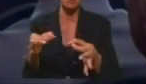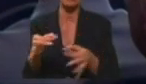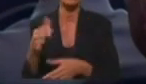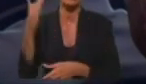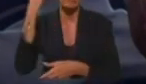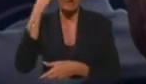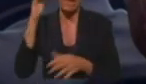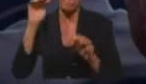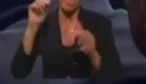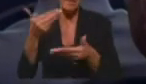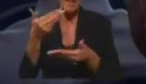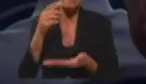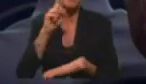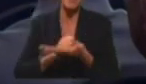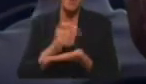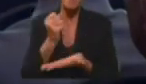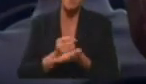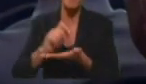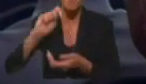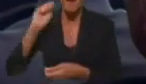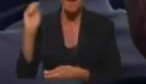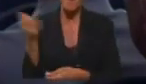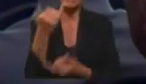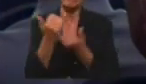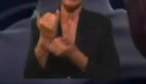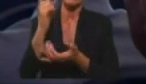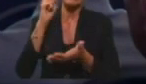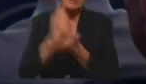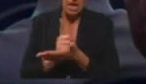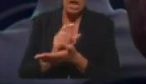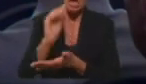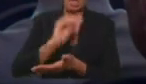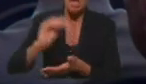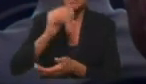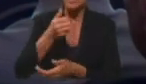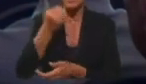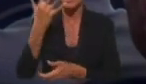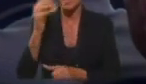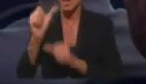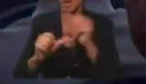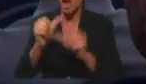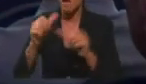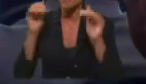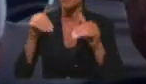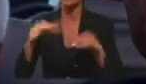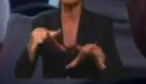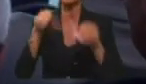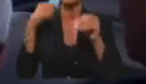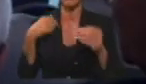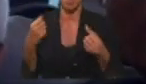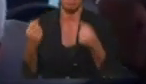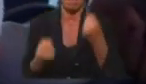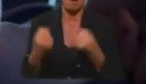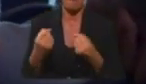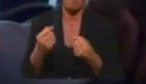zdać egzamin na prawo jazdy, tak? Jak go zdamy, to potem jeszcze przez jakieś kilka lat jesteśmy początkującymi kierowcami, tak,